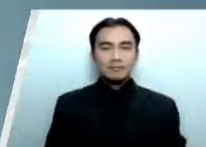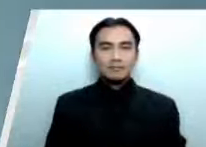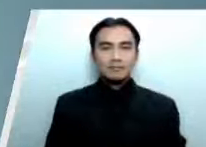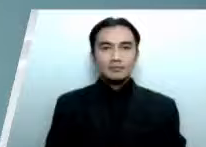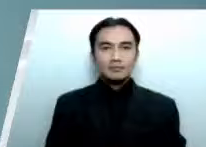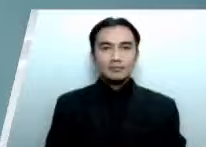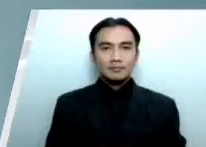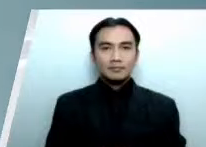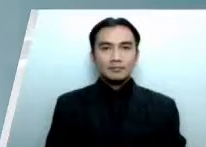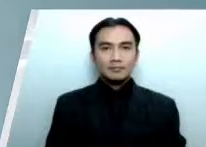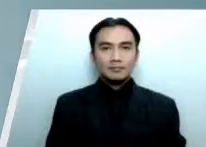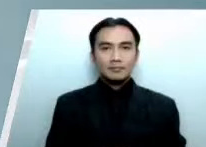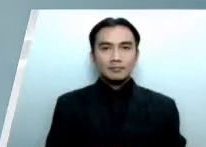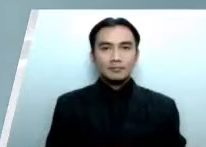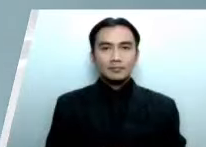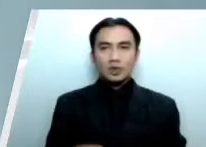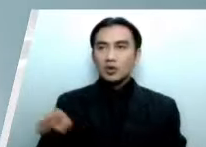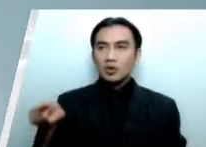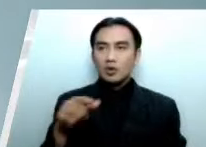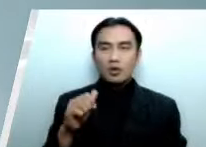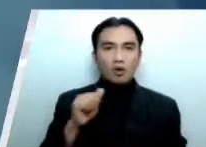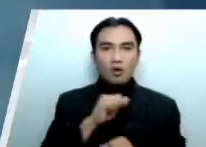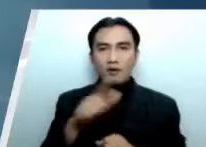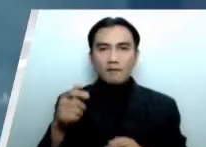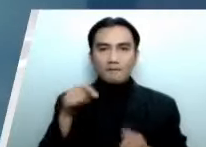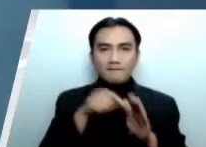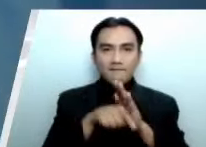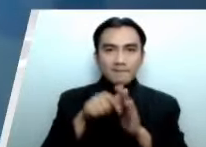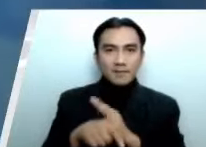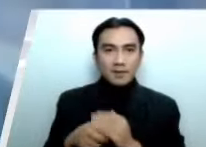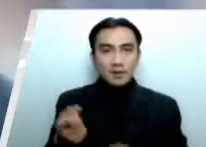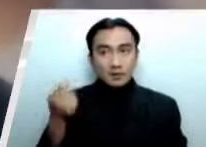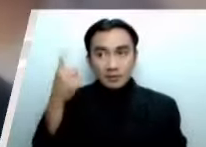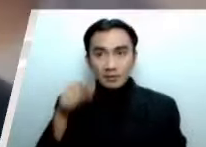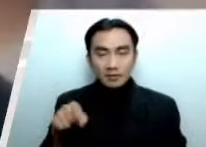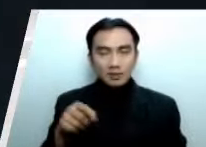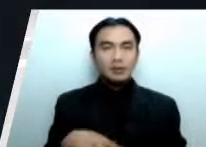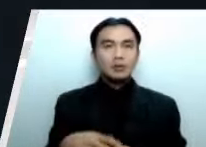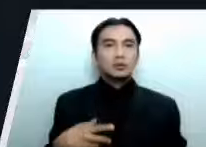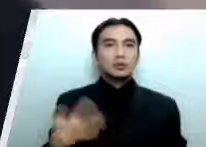Walang matitirang buhay! Naintindihan nyo! Malagim!